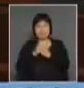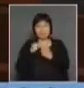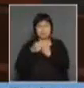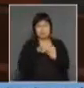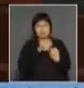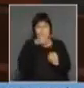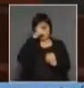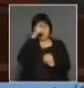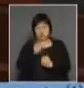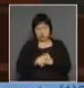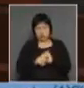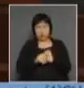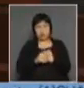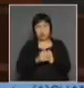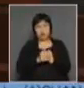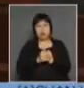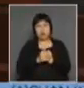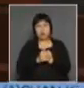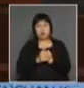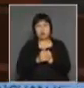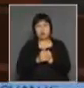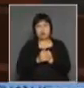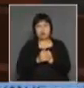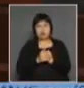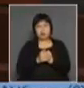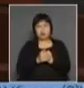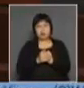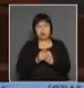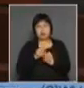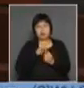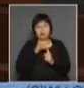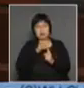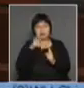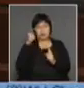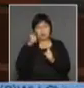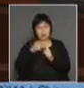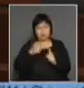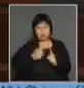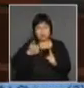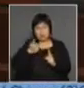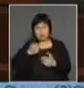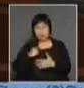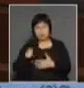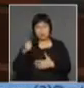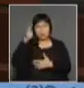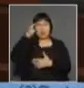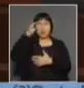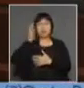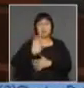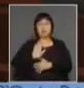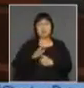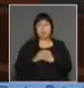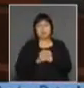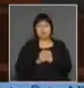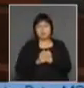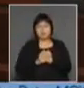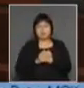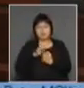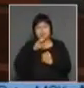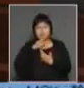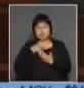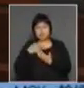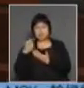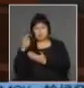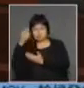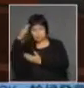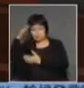就達到他們非法的目的的人呢是有所警惕的。同埋如果了解警務工作的人